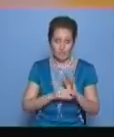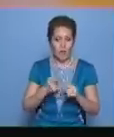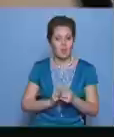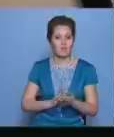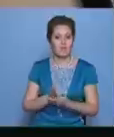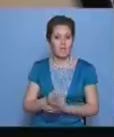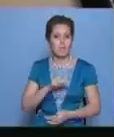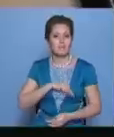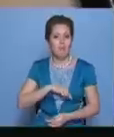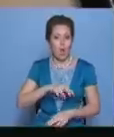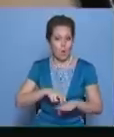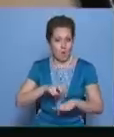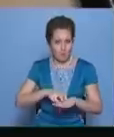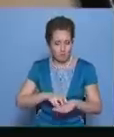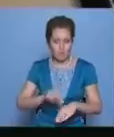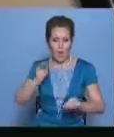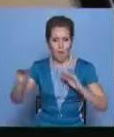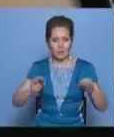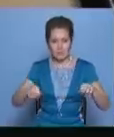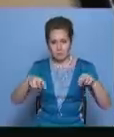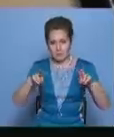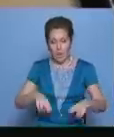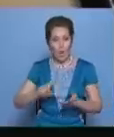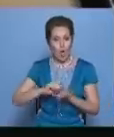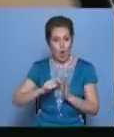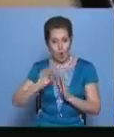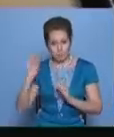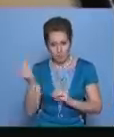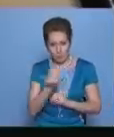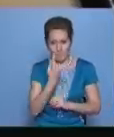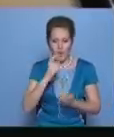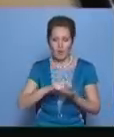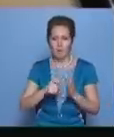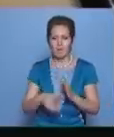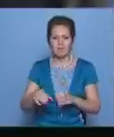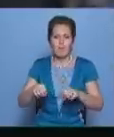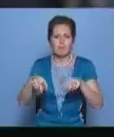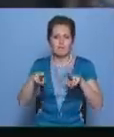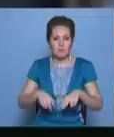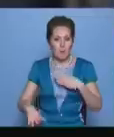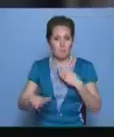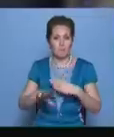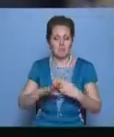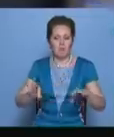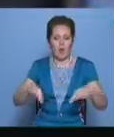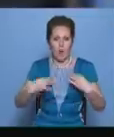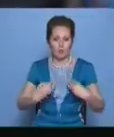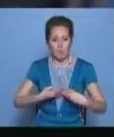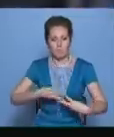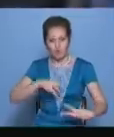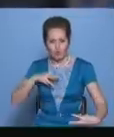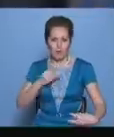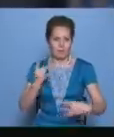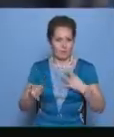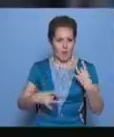ведомстве Удмуртии оборудовали специальную сенсорную комнату. В одном кабинете собраны все приспособления, позволяющие снять мышечное и нервное